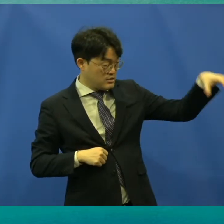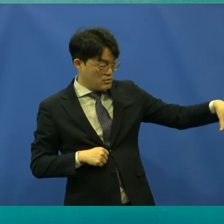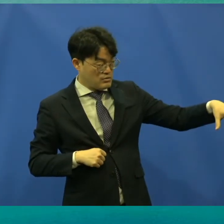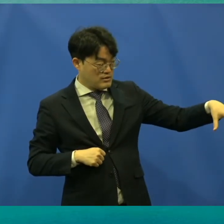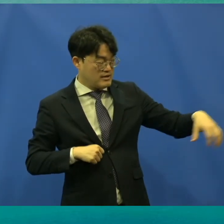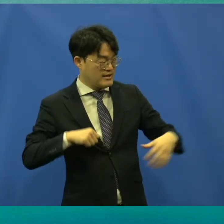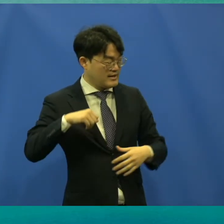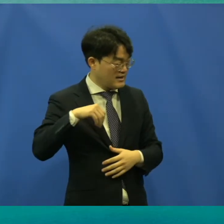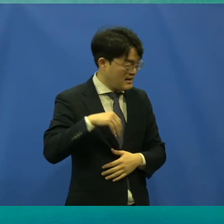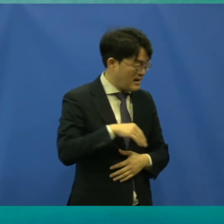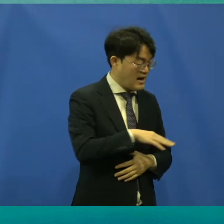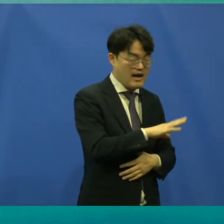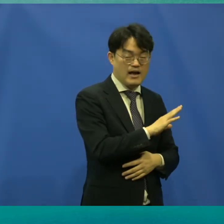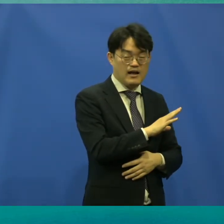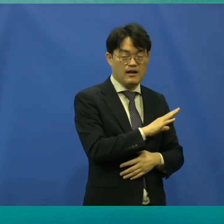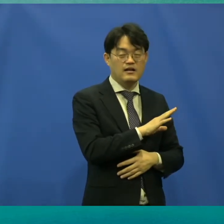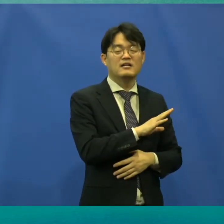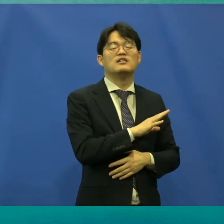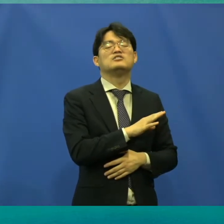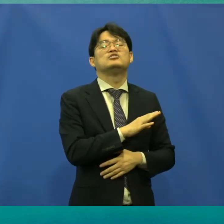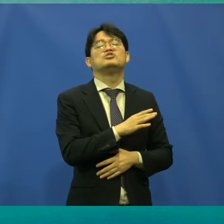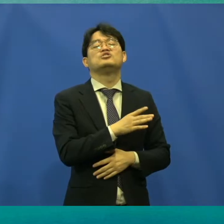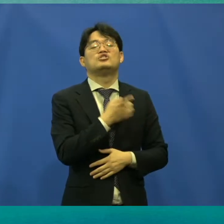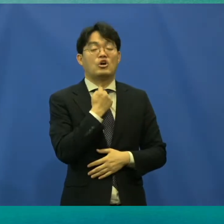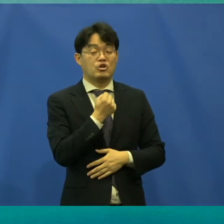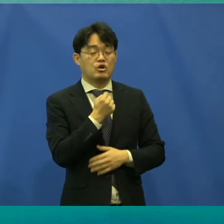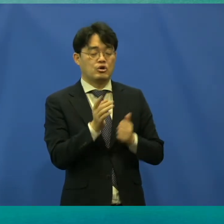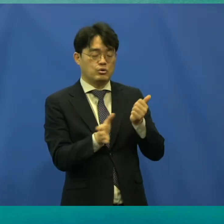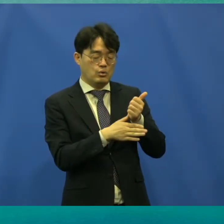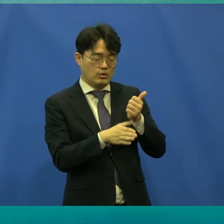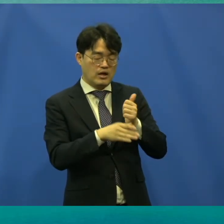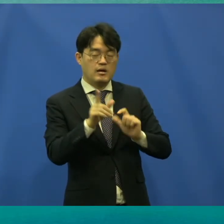뱃속에서의 3일 3야였습니다.